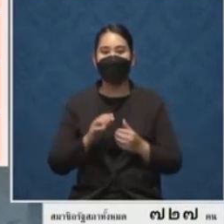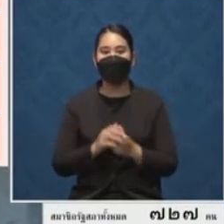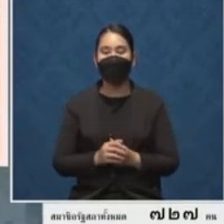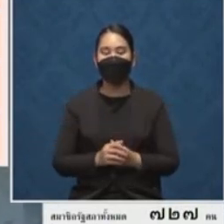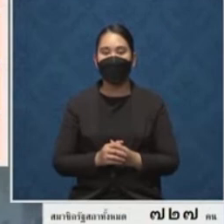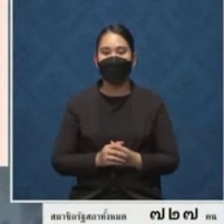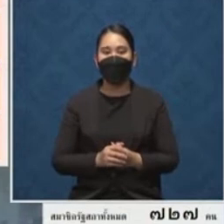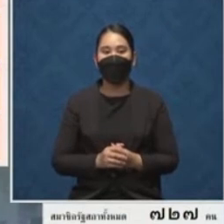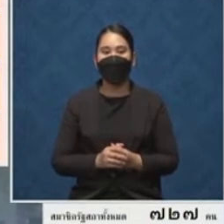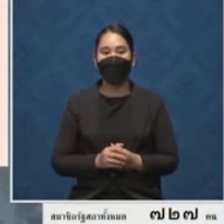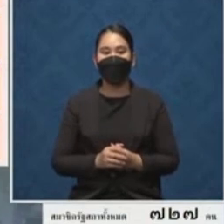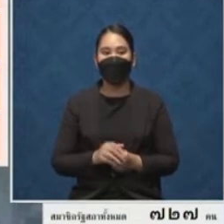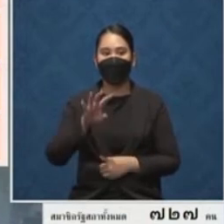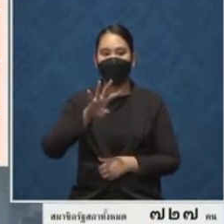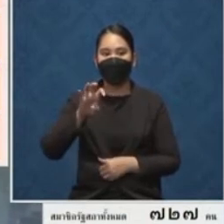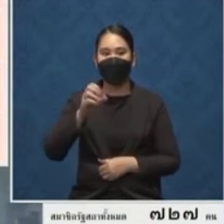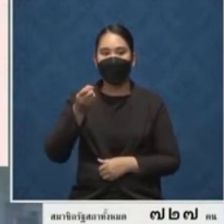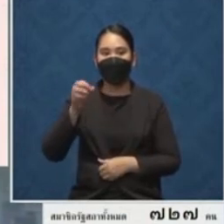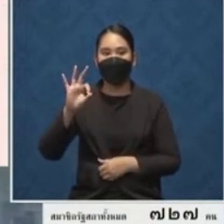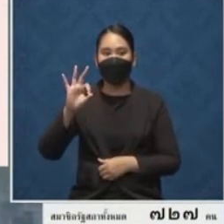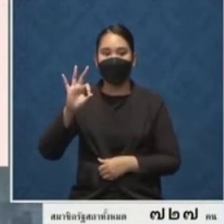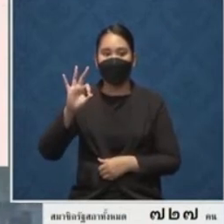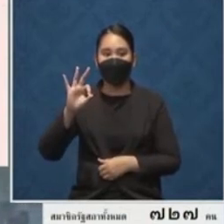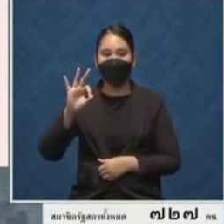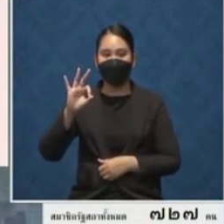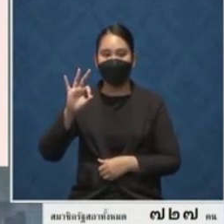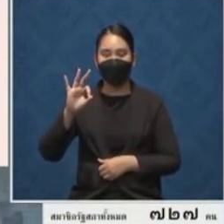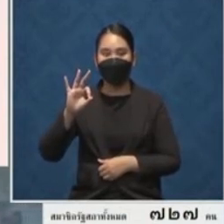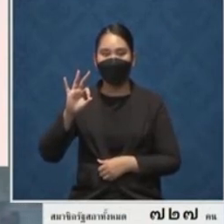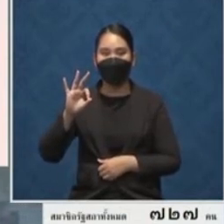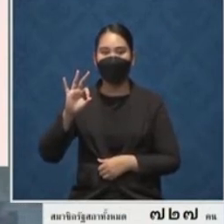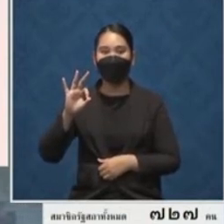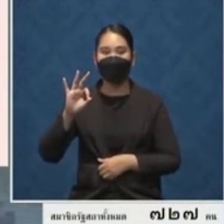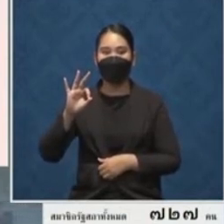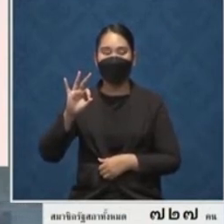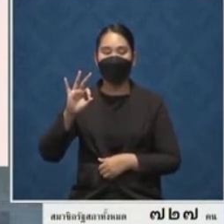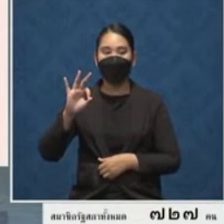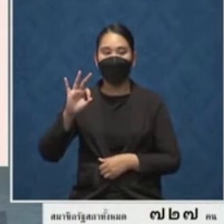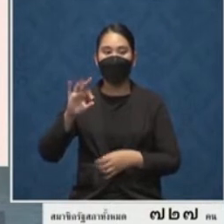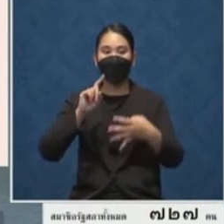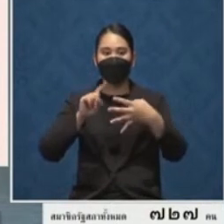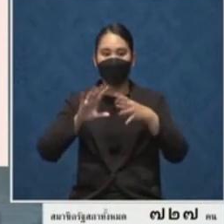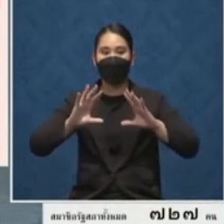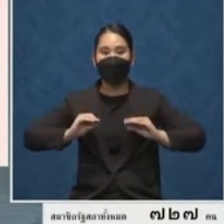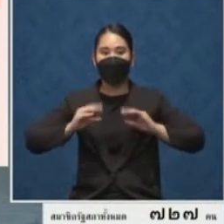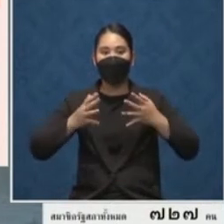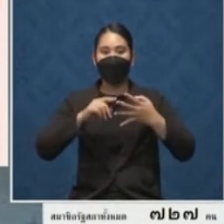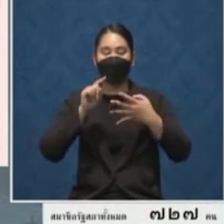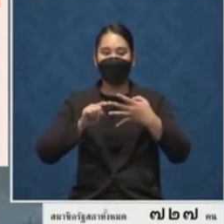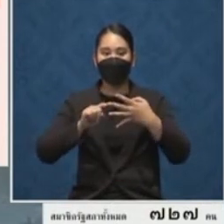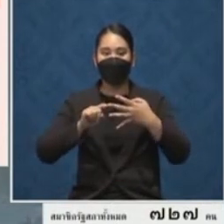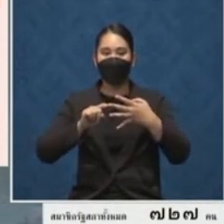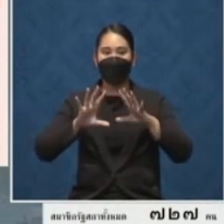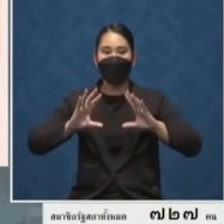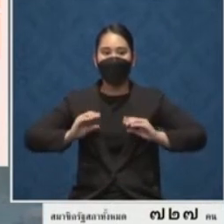419นายยุทธนาทัพเจริญ 1ไม่รับหลักการ2ไม่รับหลักการ3ไม่รับ